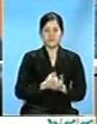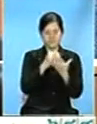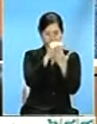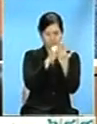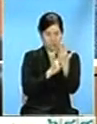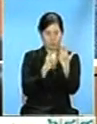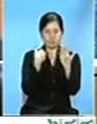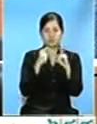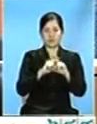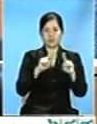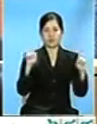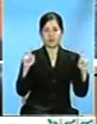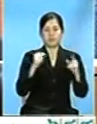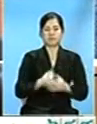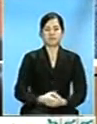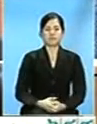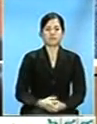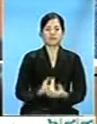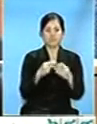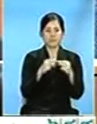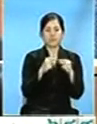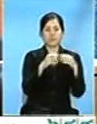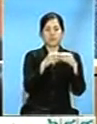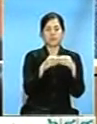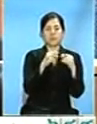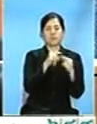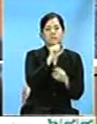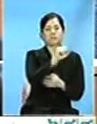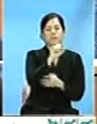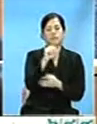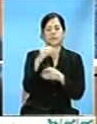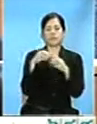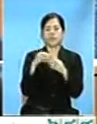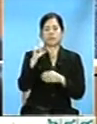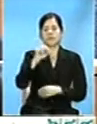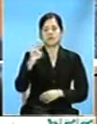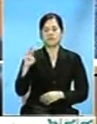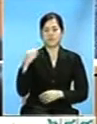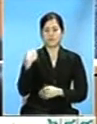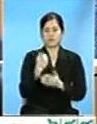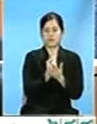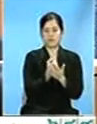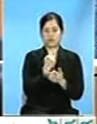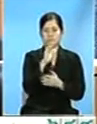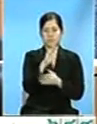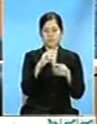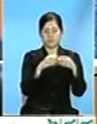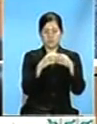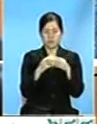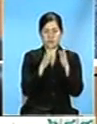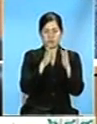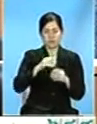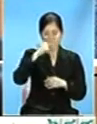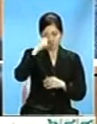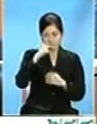ว้แตกต่างกันครับทั้งคู่ถือว่าเป็นตัวแทนของปวงชนชาวไทยทั้งคู่ถือเป็นตัวแทนของ